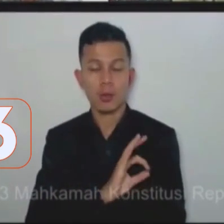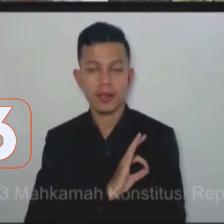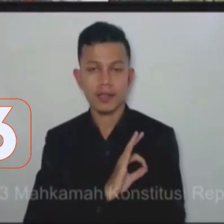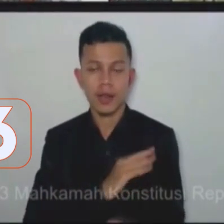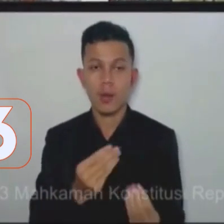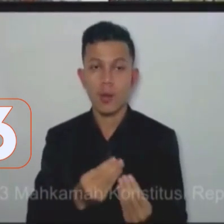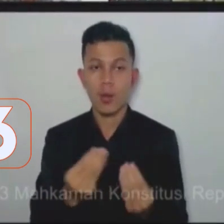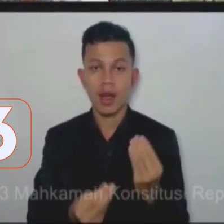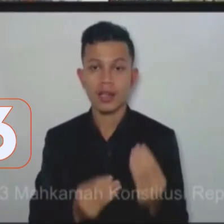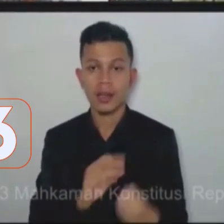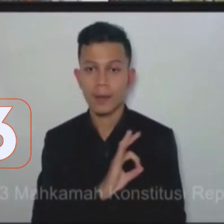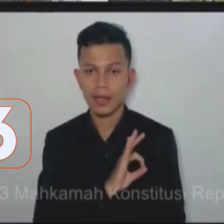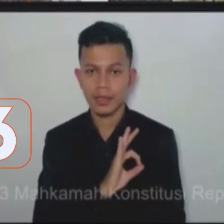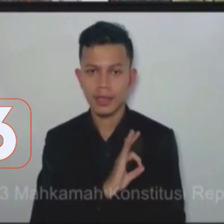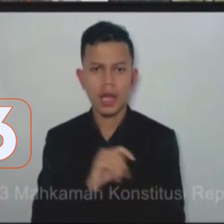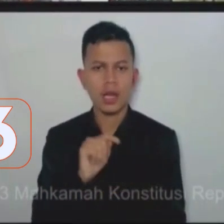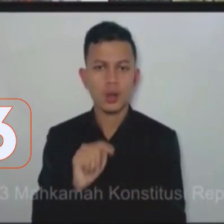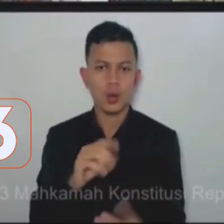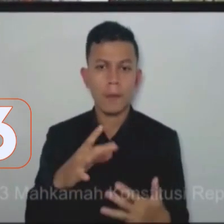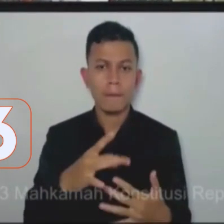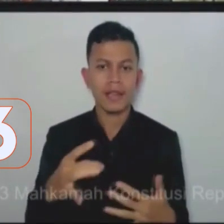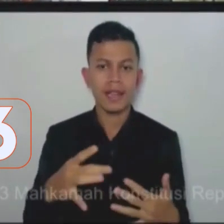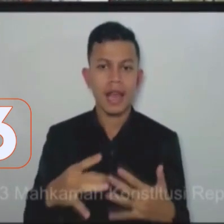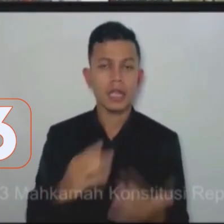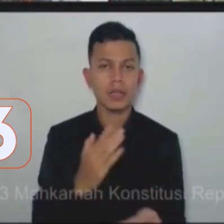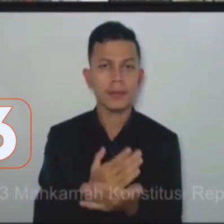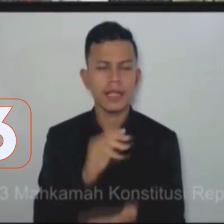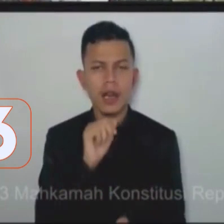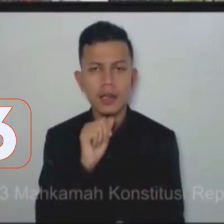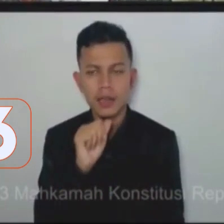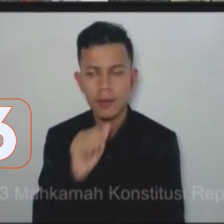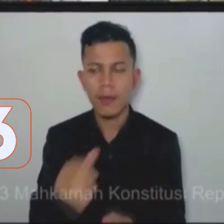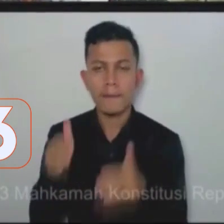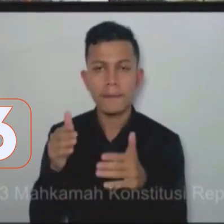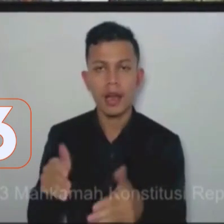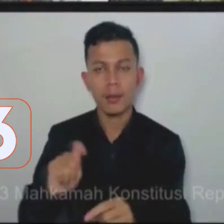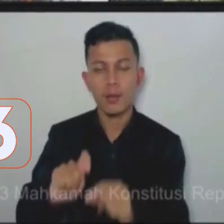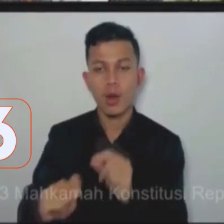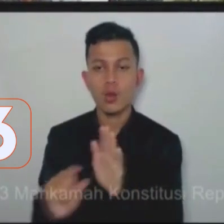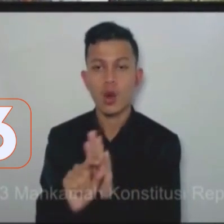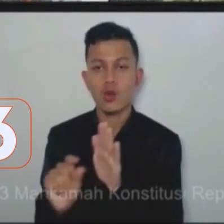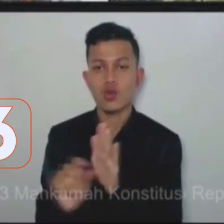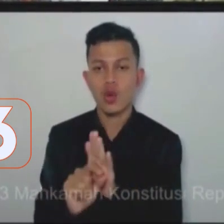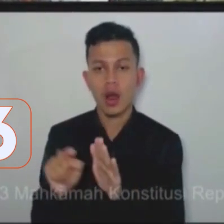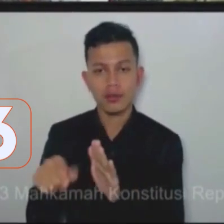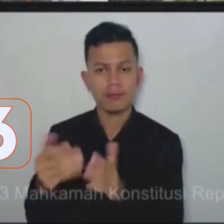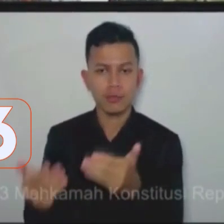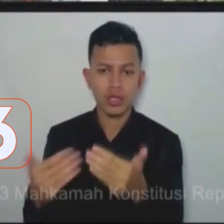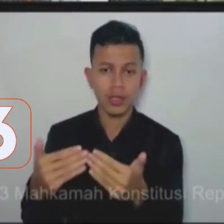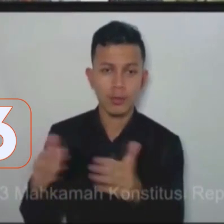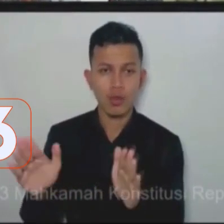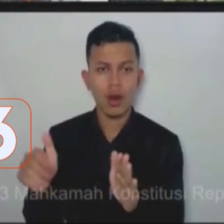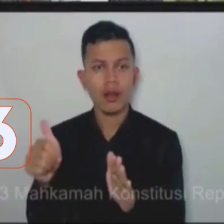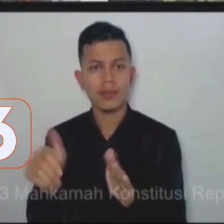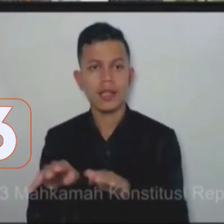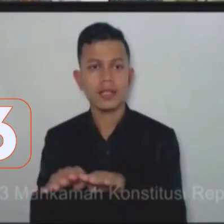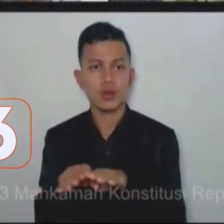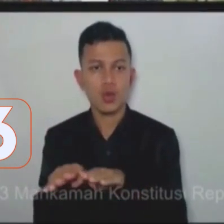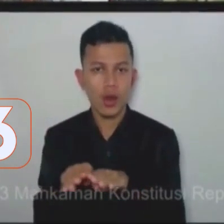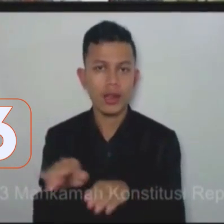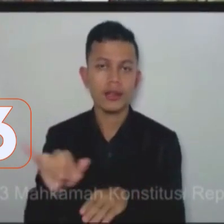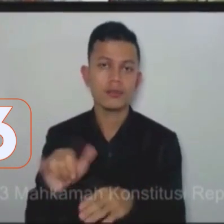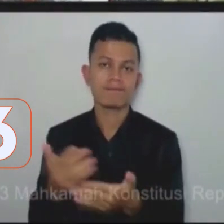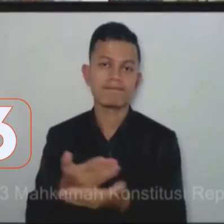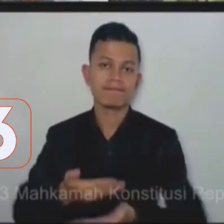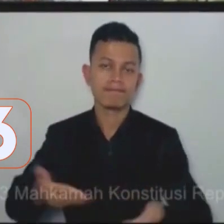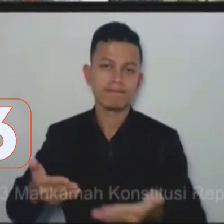presiden merupakan pilihan kebijakan pembentuk undang-undang yang terbuka kemungkinan untuk disesuaikan dengan dinamika